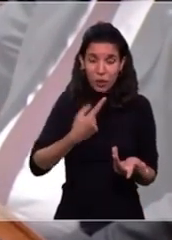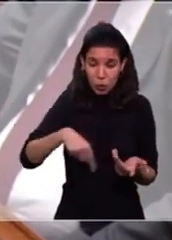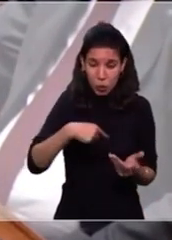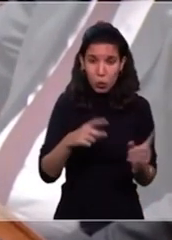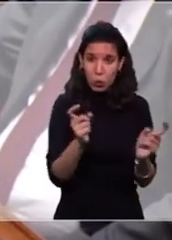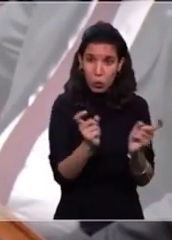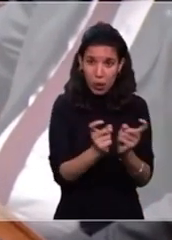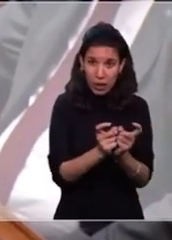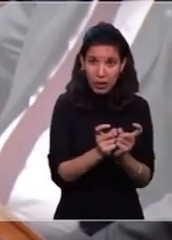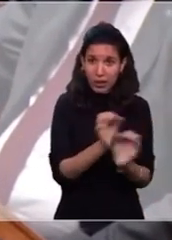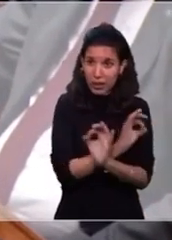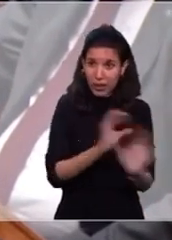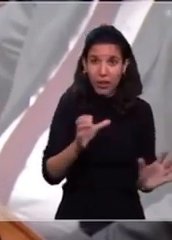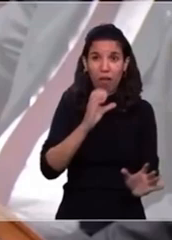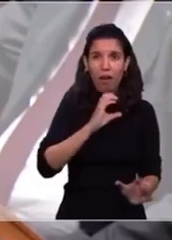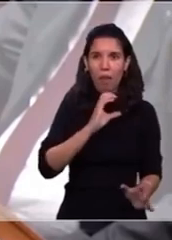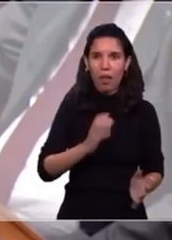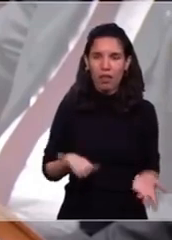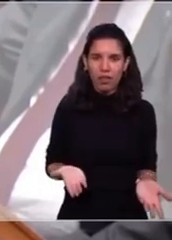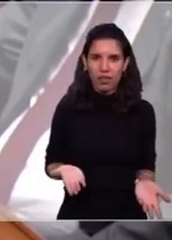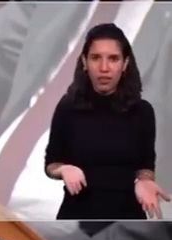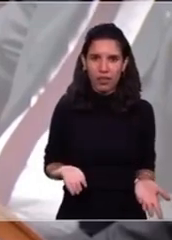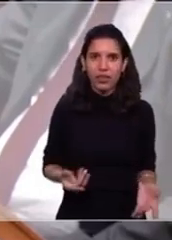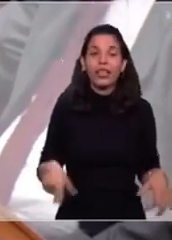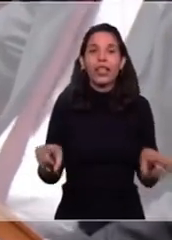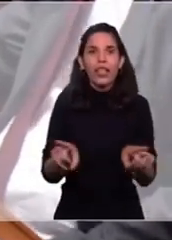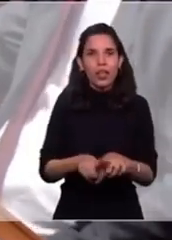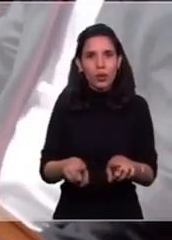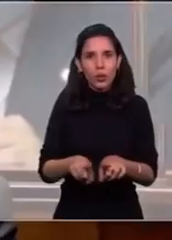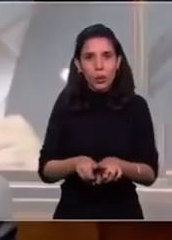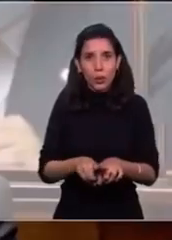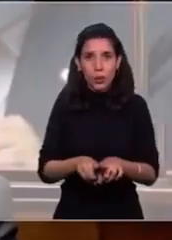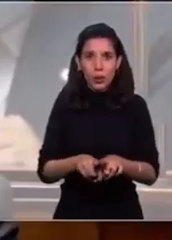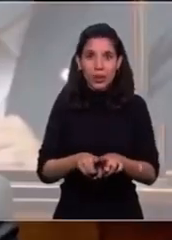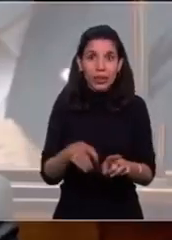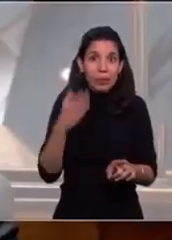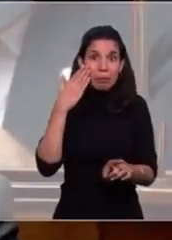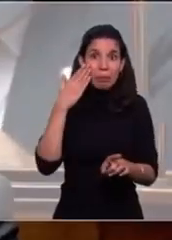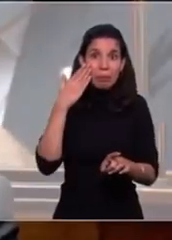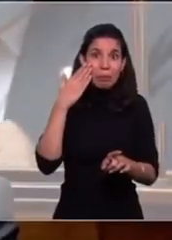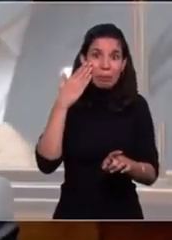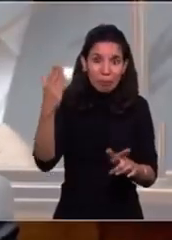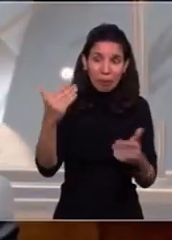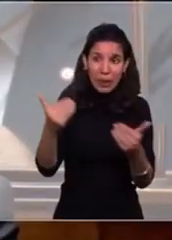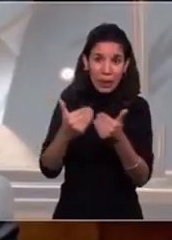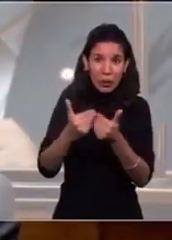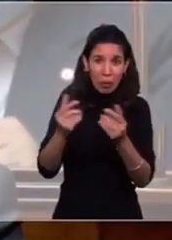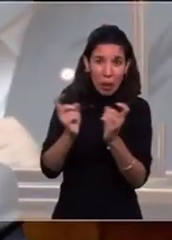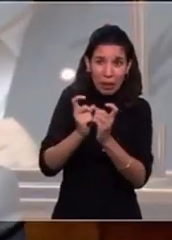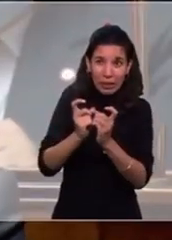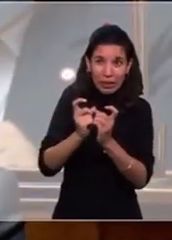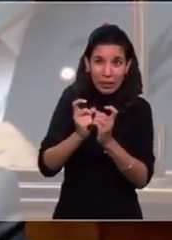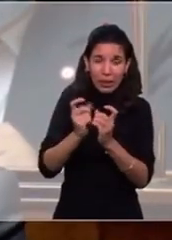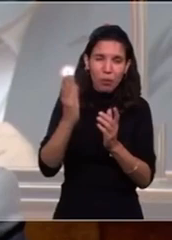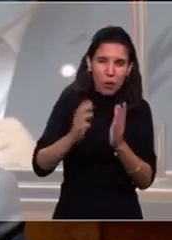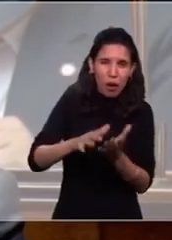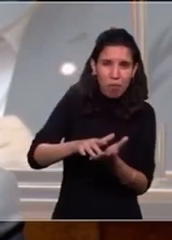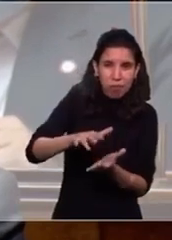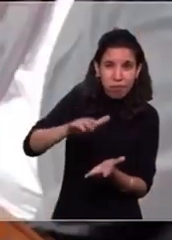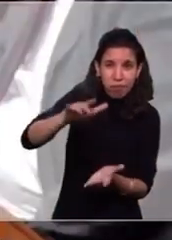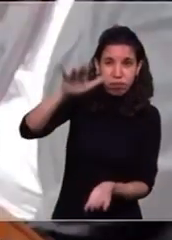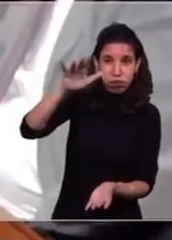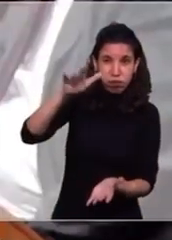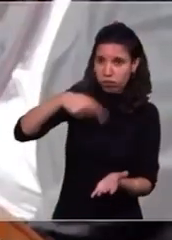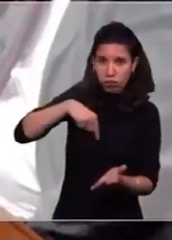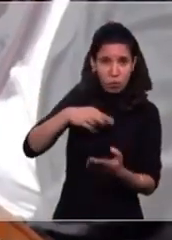électricité décarbonée et de faire face aussi à une hausse forte, prévisible, de la demande d'électricité qui est due justement